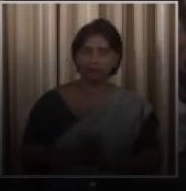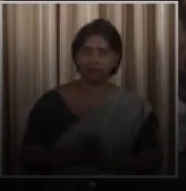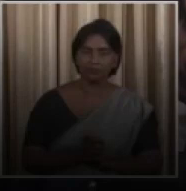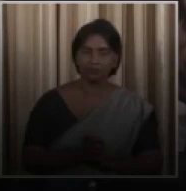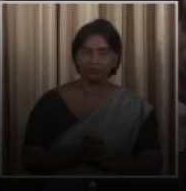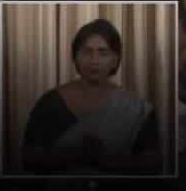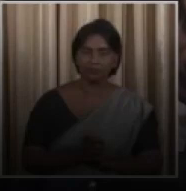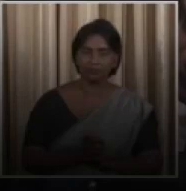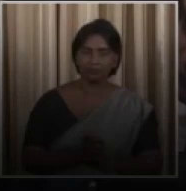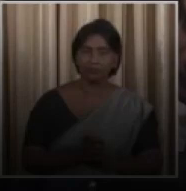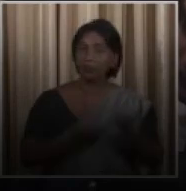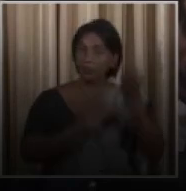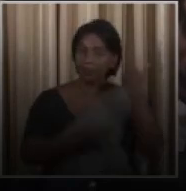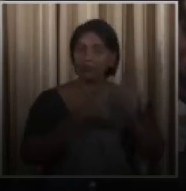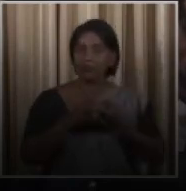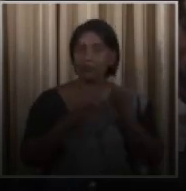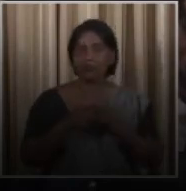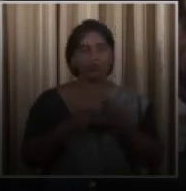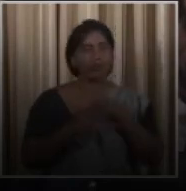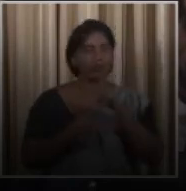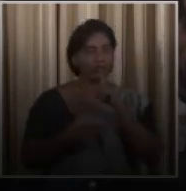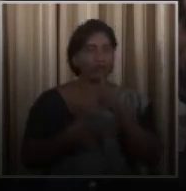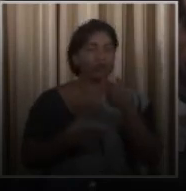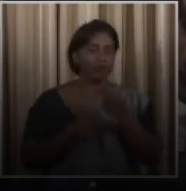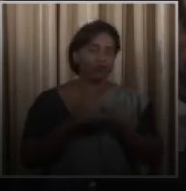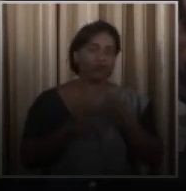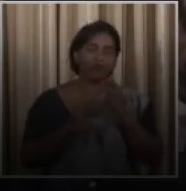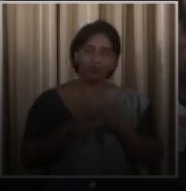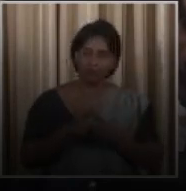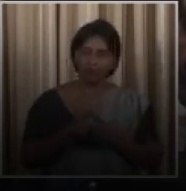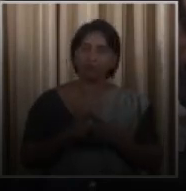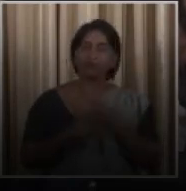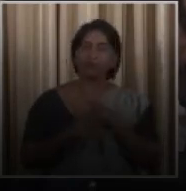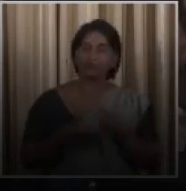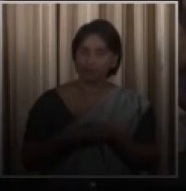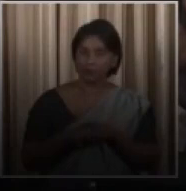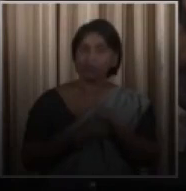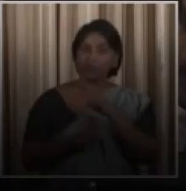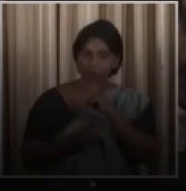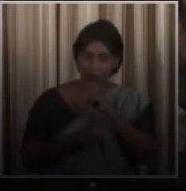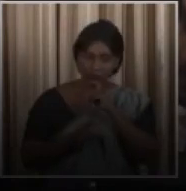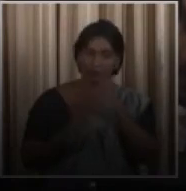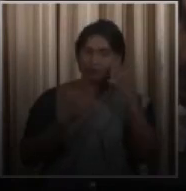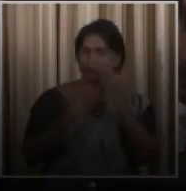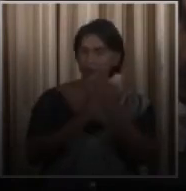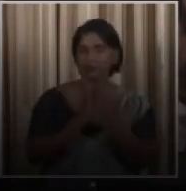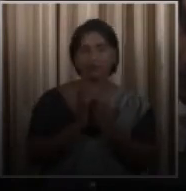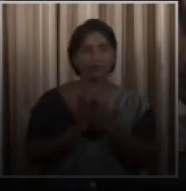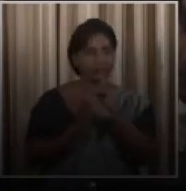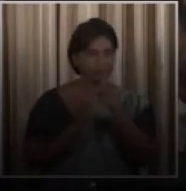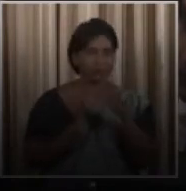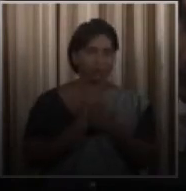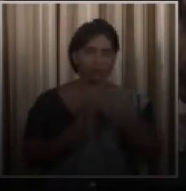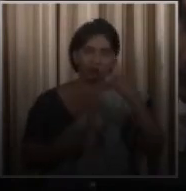ඈ මම මේ පරණ උදාහරණයක් කිව්වේ මේ හොඳම උදාහරණ විදියට. ඒකම ඒ නඩුව ගැනත් මම විස්තර කතා කරන්නේ නැහැ ගරු